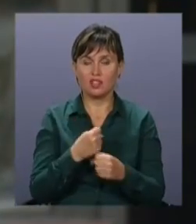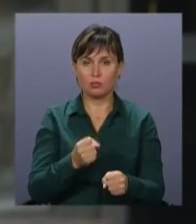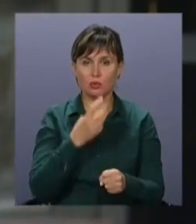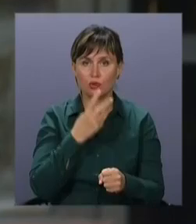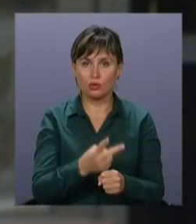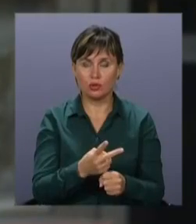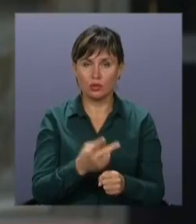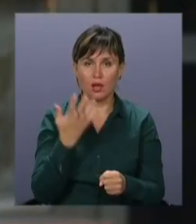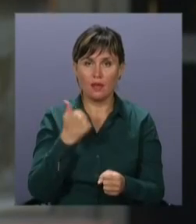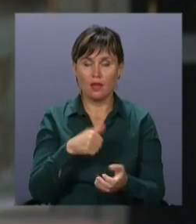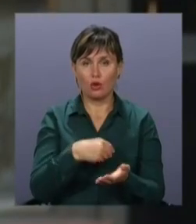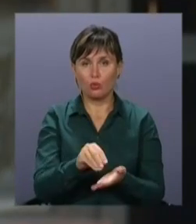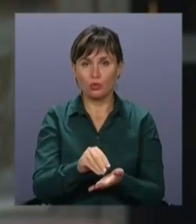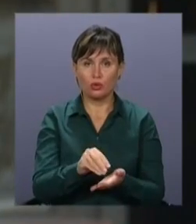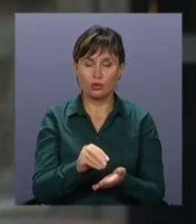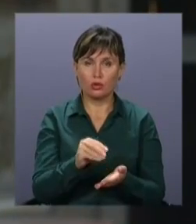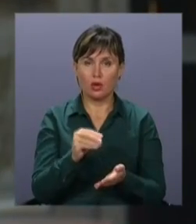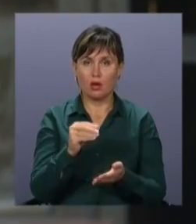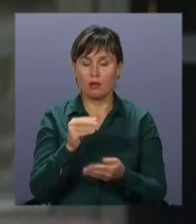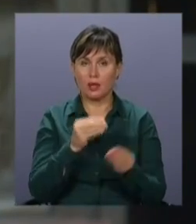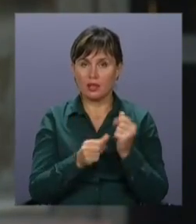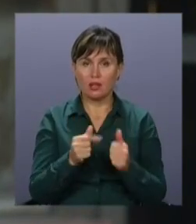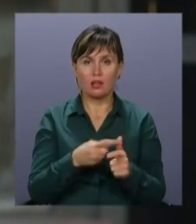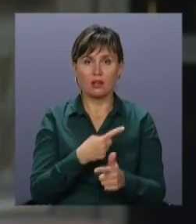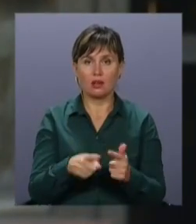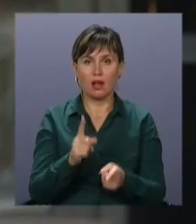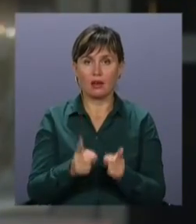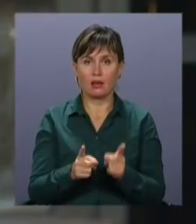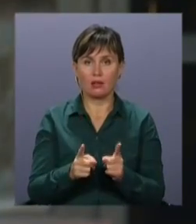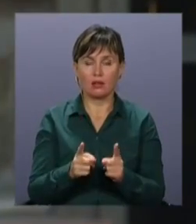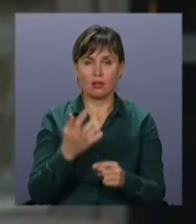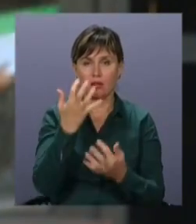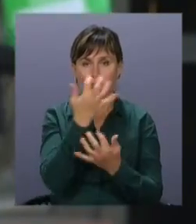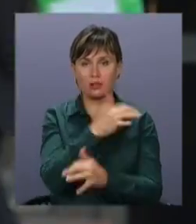определить подделку от оригинала, отличить, то есть это проводится путем вскрытия.